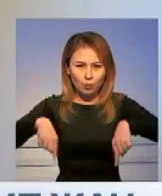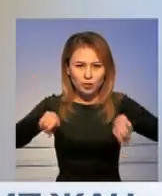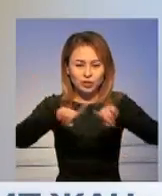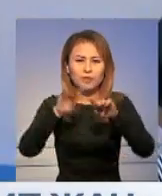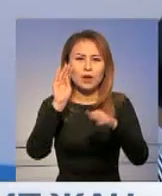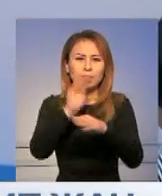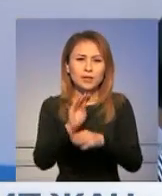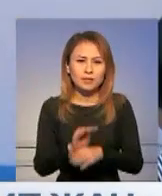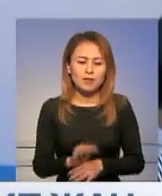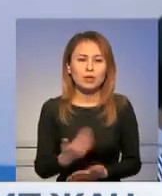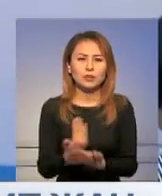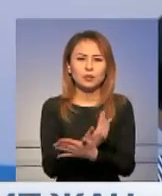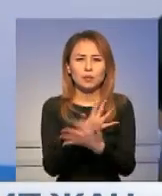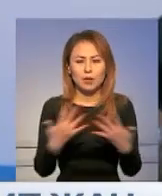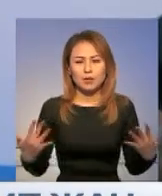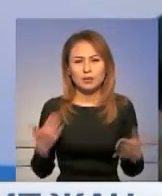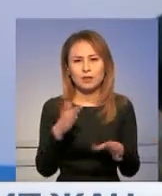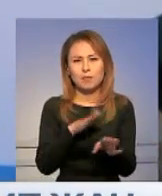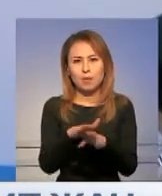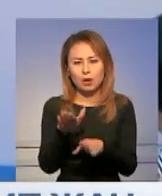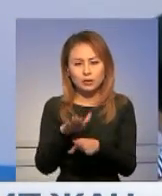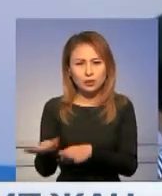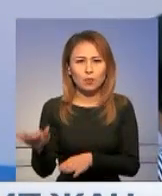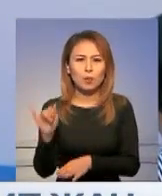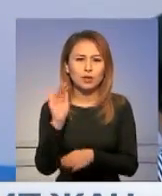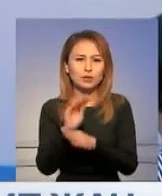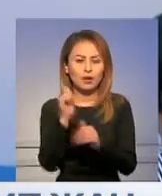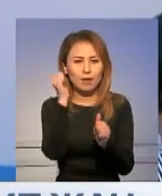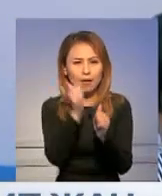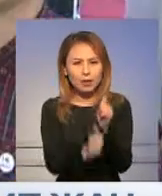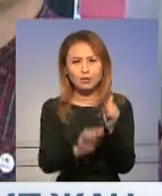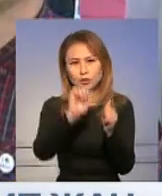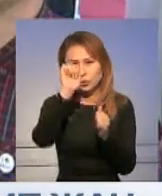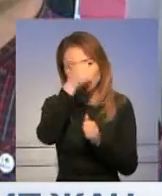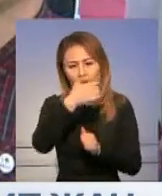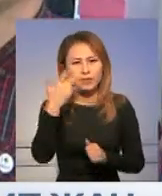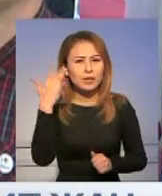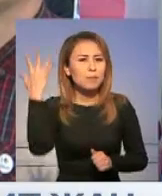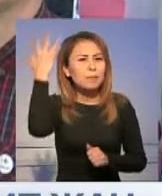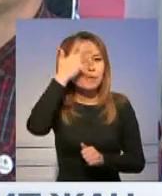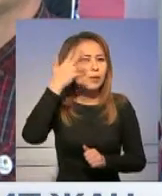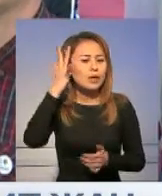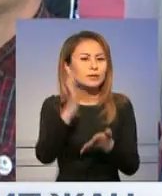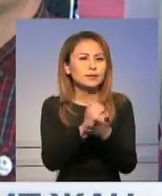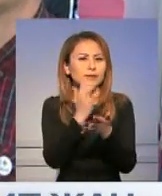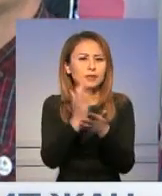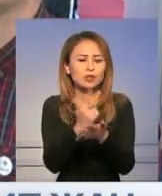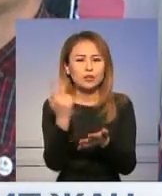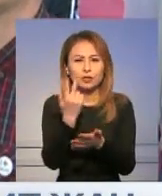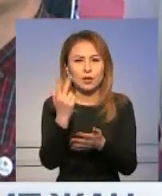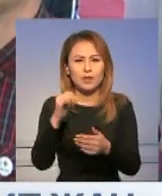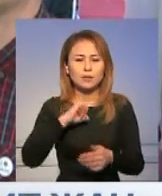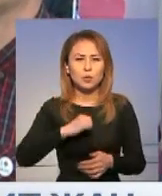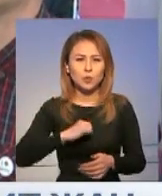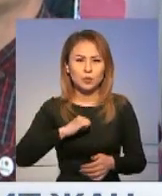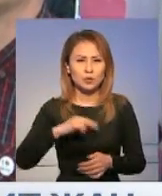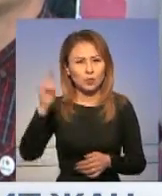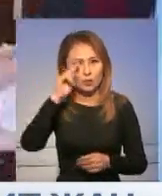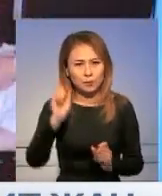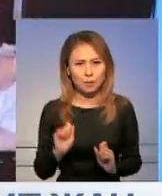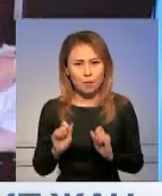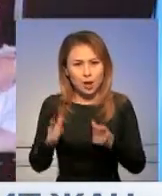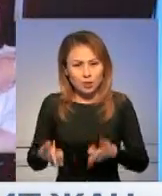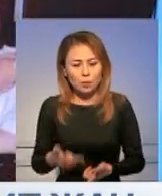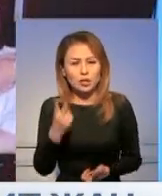асырып, жүздеген жанға қол ұшын береді. Ол араға жылдар салып, азаматтардың құқығын қорғау мақсатында үшінші заңгер мамандығын меңгереді. Ал